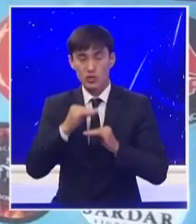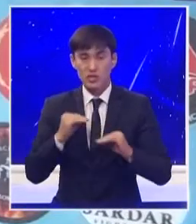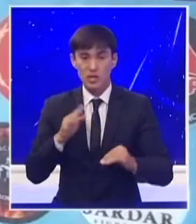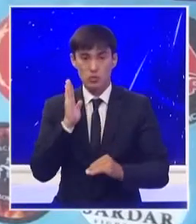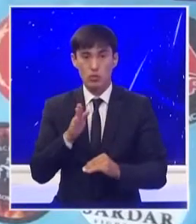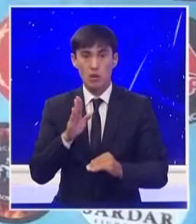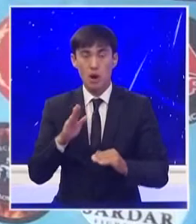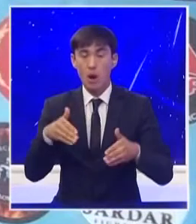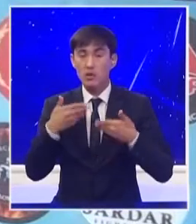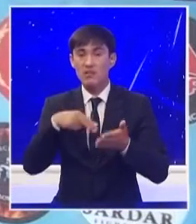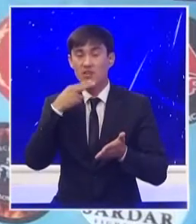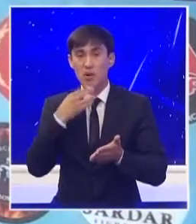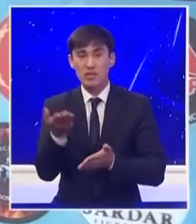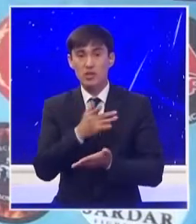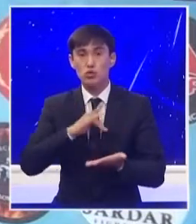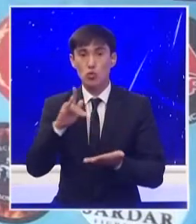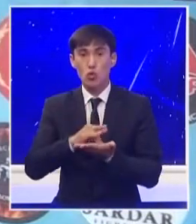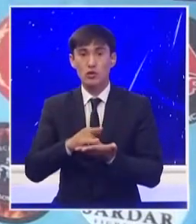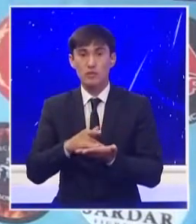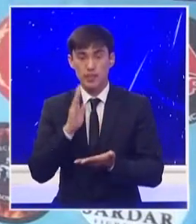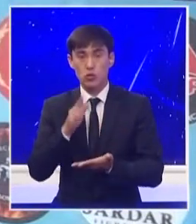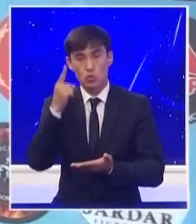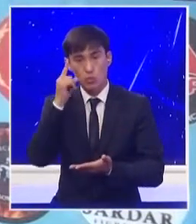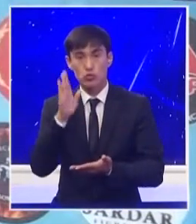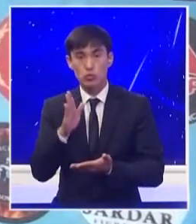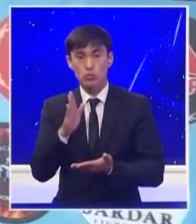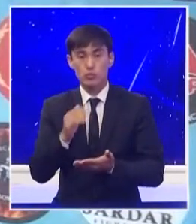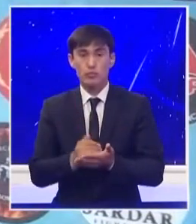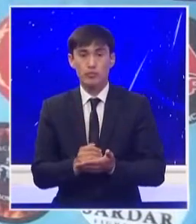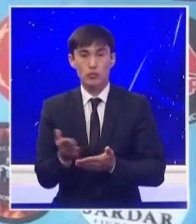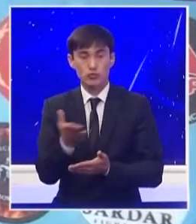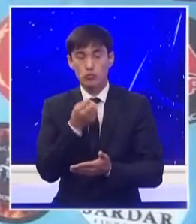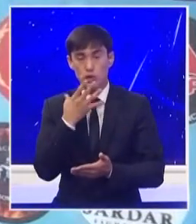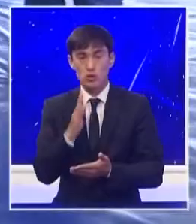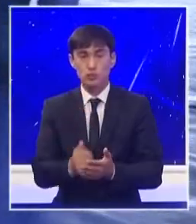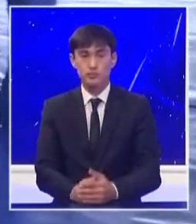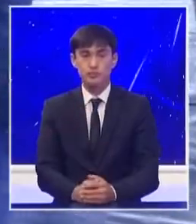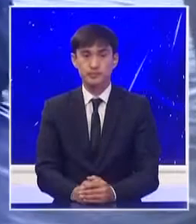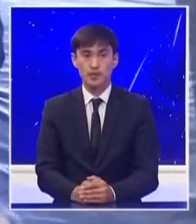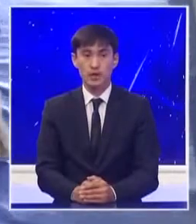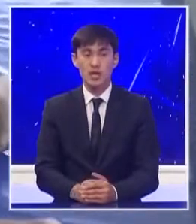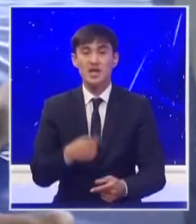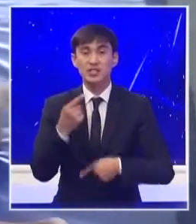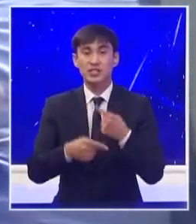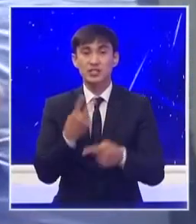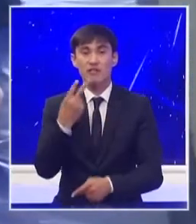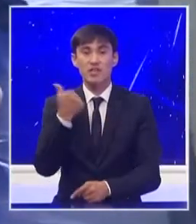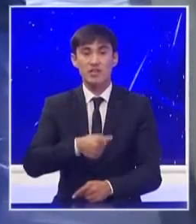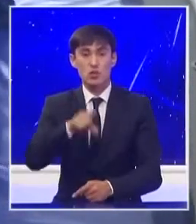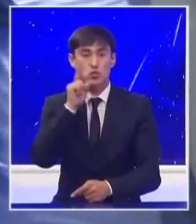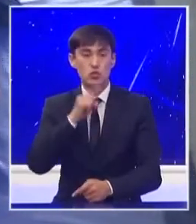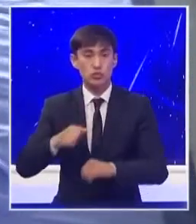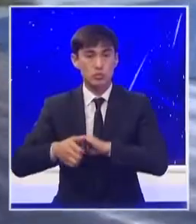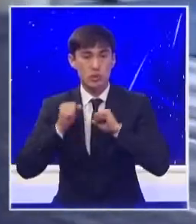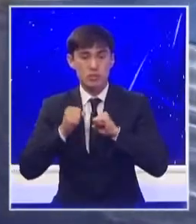он как бы обратил внимание на наш город. И да, думаем, что иншалла, у нас все будет хорошо. Уже буквально через две недели юным